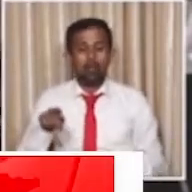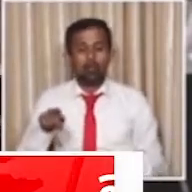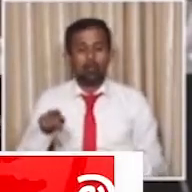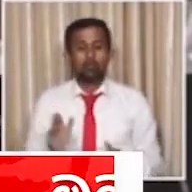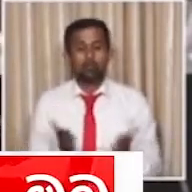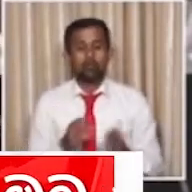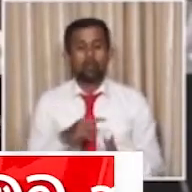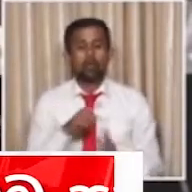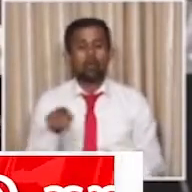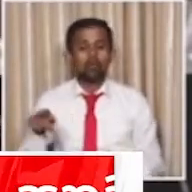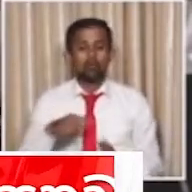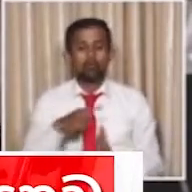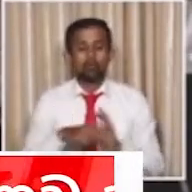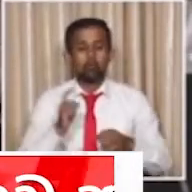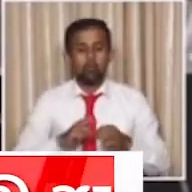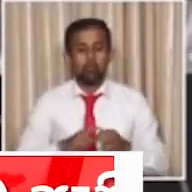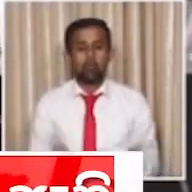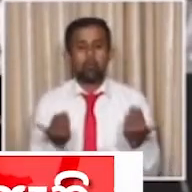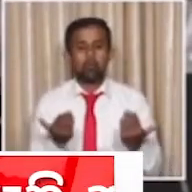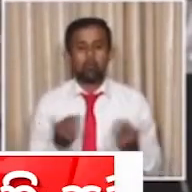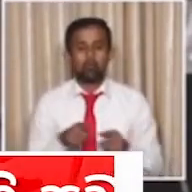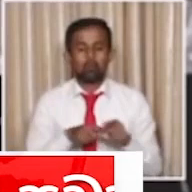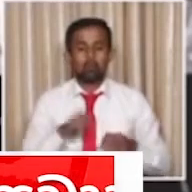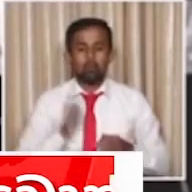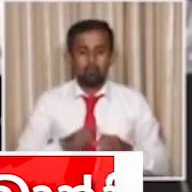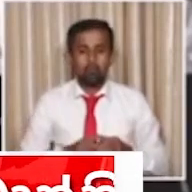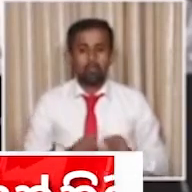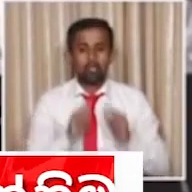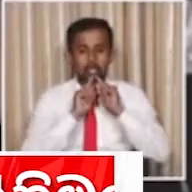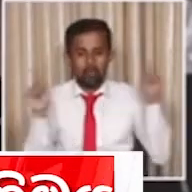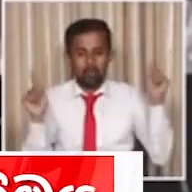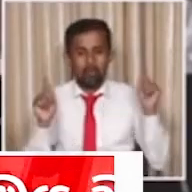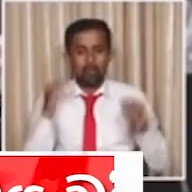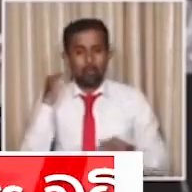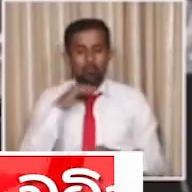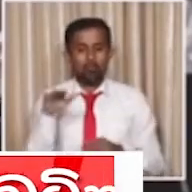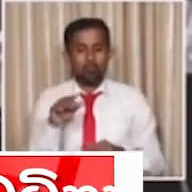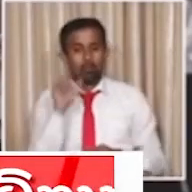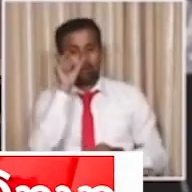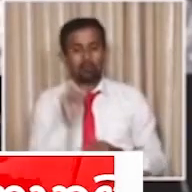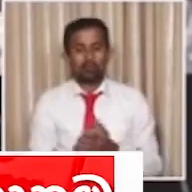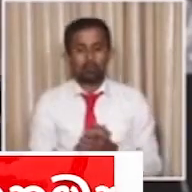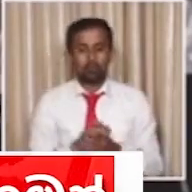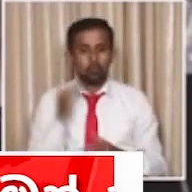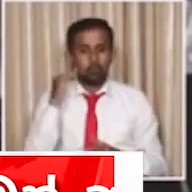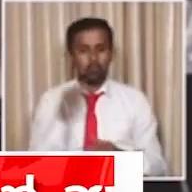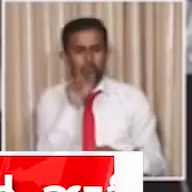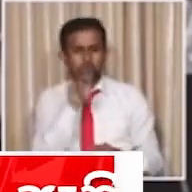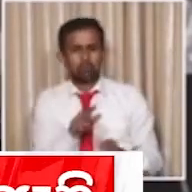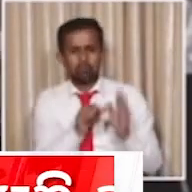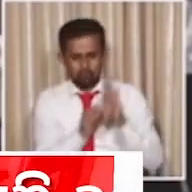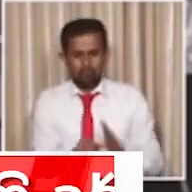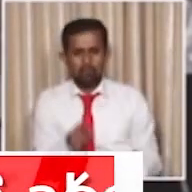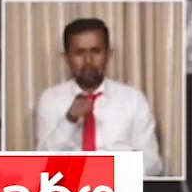කරගත්තේ? කවුද මේ රටේ මේ වගේ ආන්දෝලනයක් ඇති කරගත්තේ? මේ වගේ ආන්දෝලන ප්‍රකාශ කරාම මිනිස්සු මේවල් එල්ලෙනවා නේද? මිනිස්සුන්ගේ චරිත ඝාතනය වෙනවා